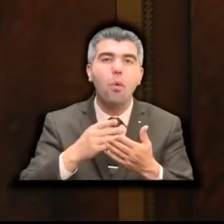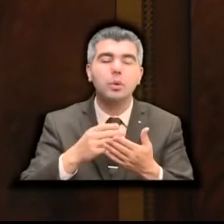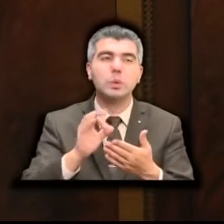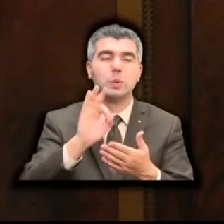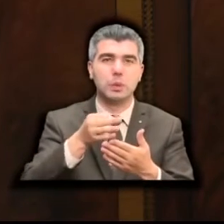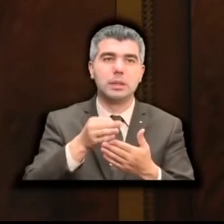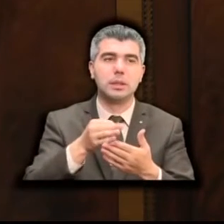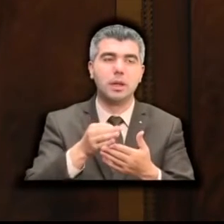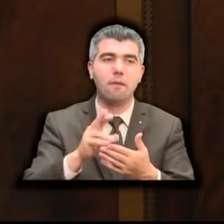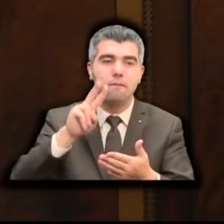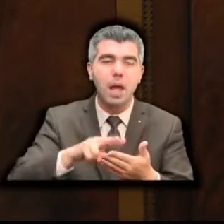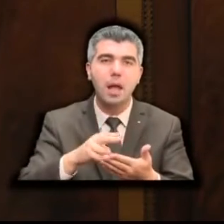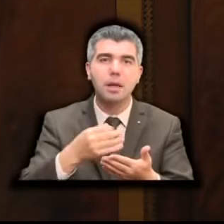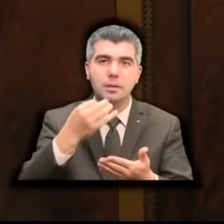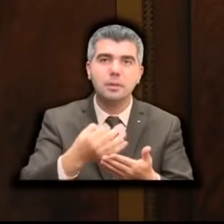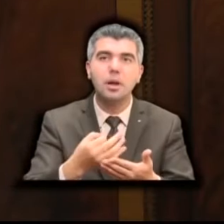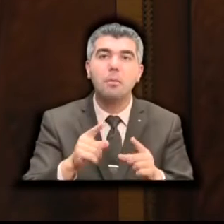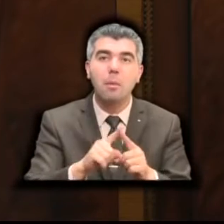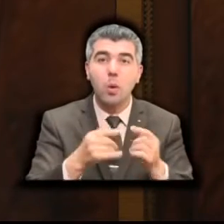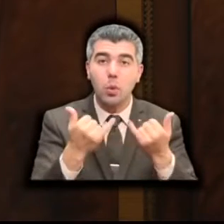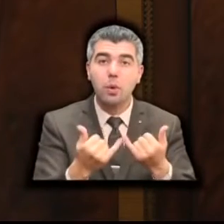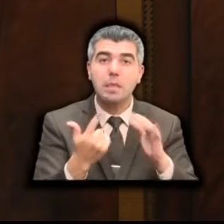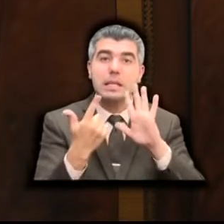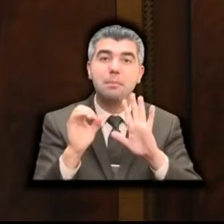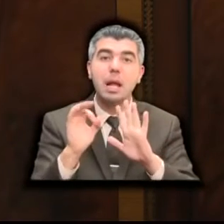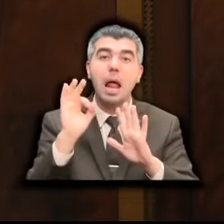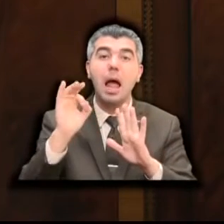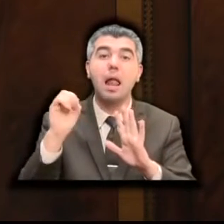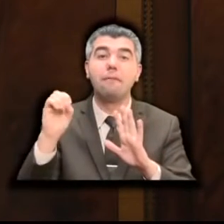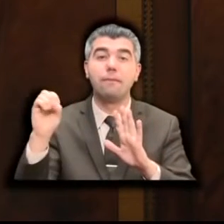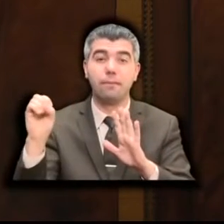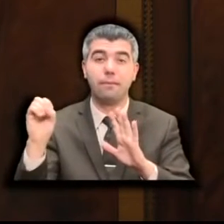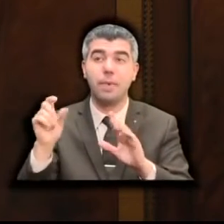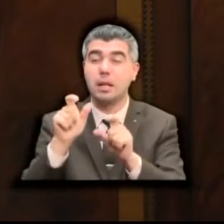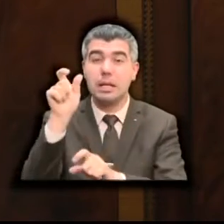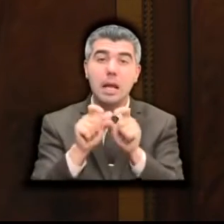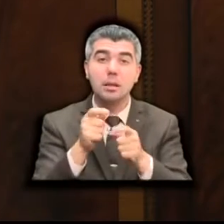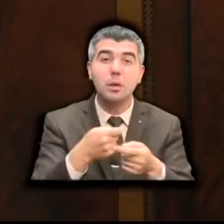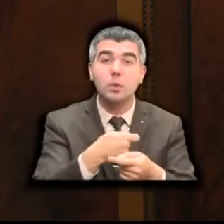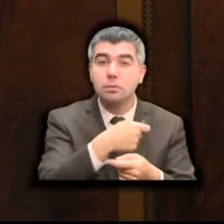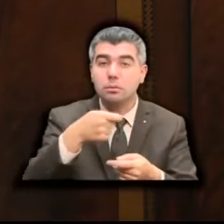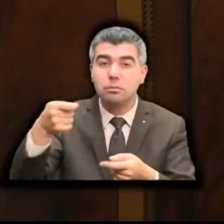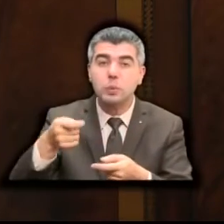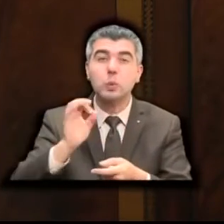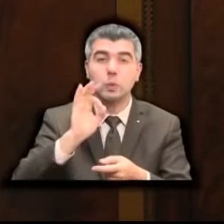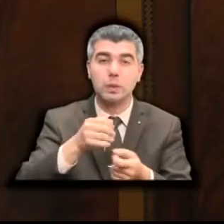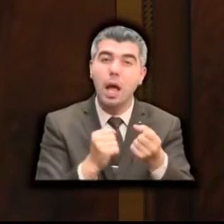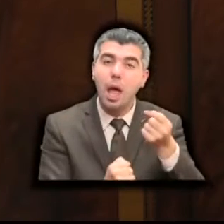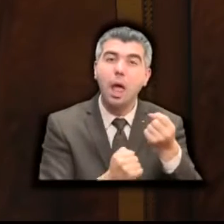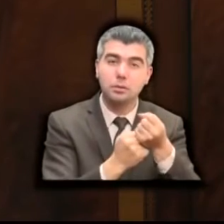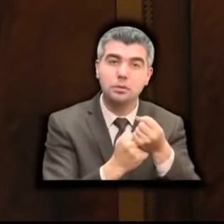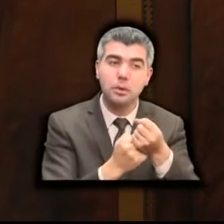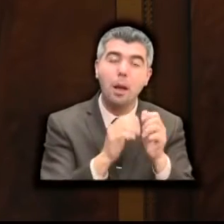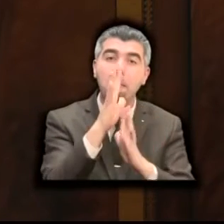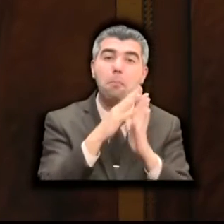مقاربة 77 ألف أرملة وما يزيد عن 200 ألف يتيم ليؤكد جليا مدى التزام حكومتكم بالبرنامج الحكومي